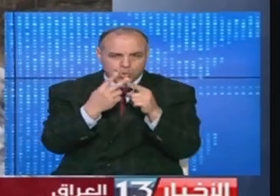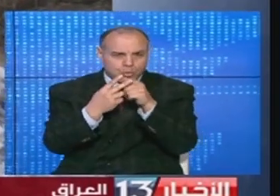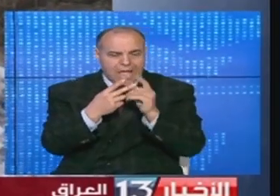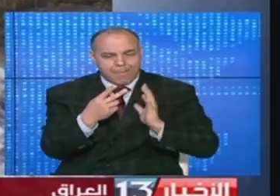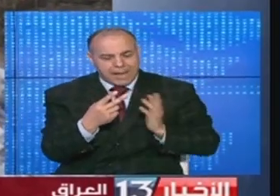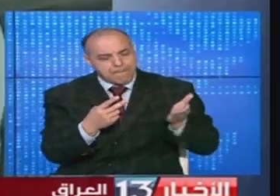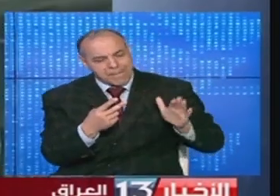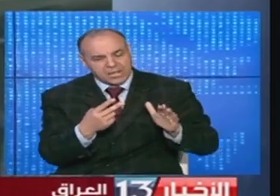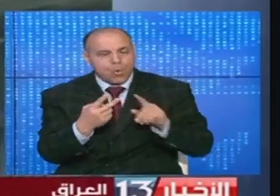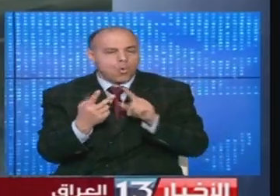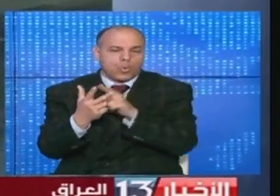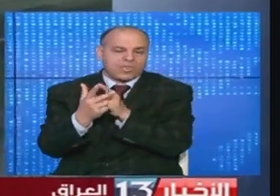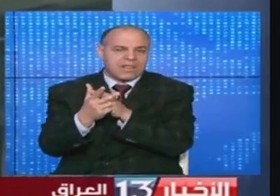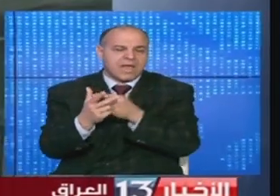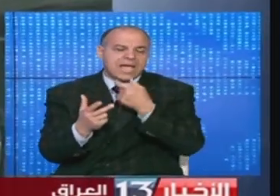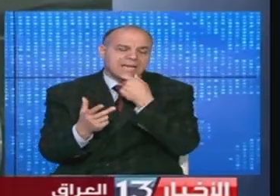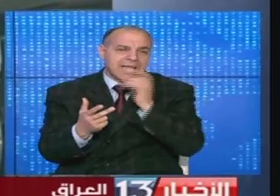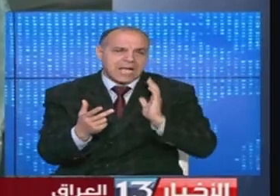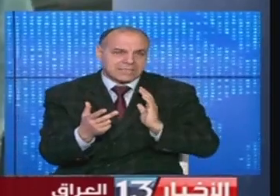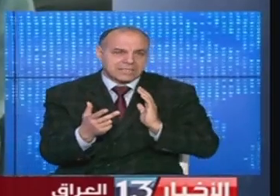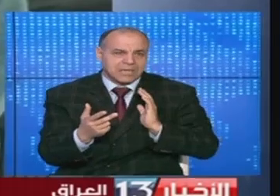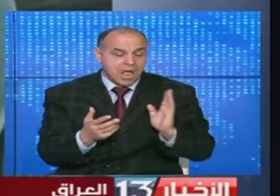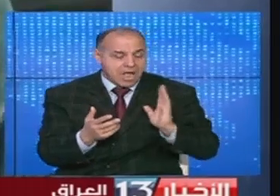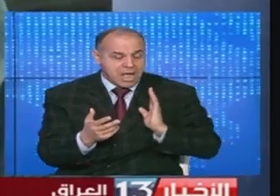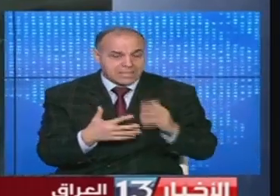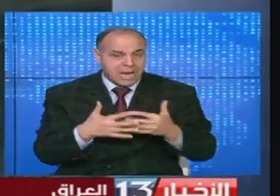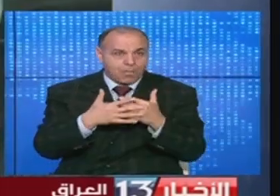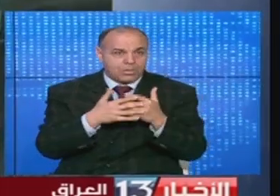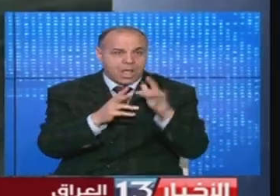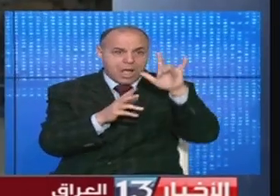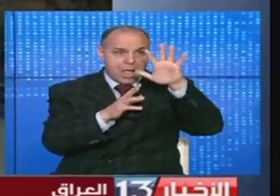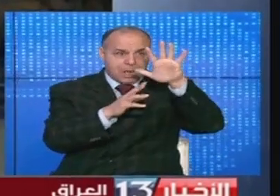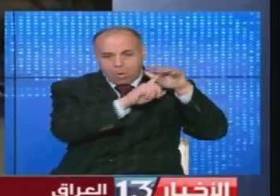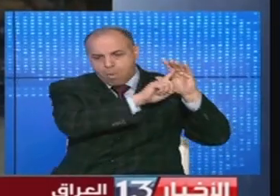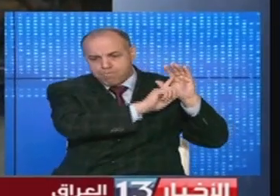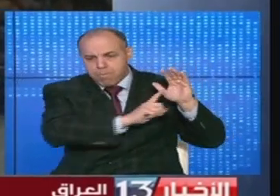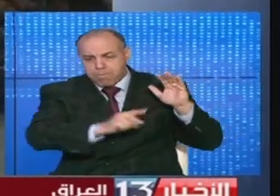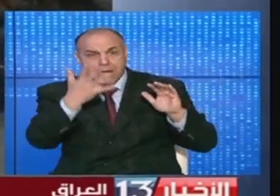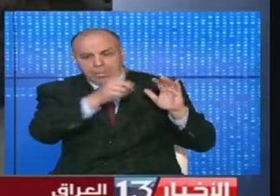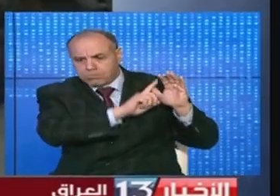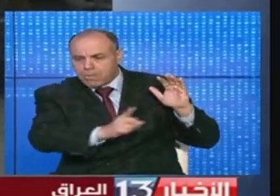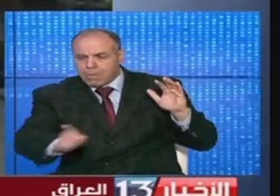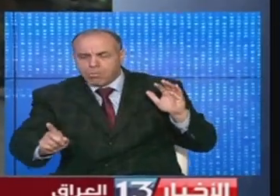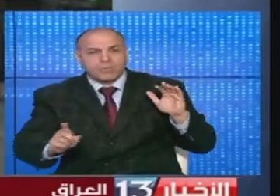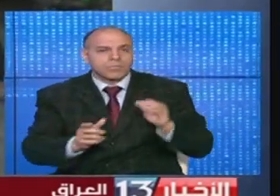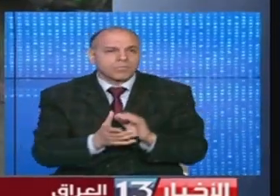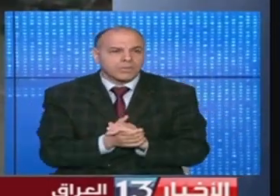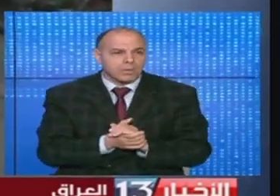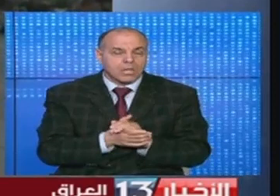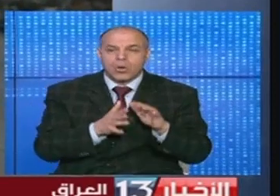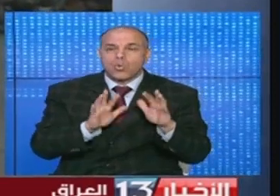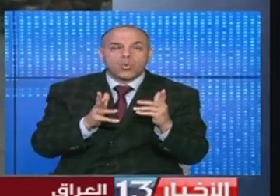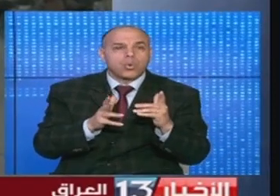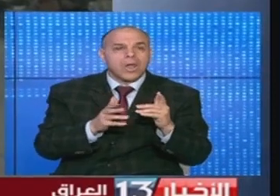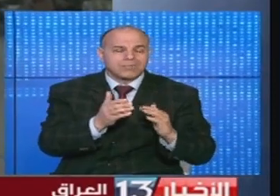واخر بريطاني وقد ردت القوات الامريكيه بخمسه ضربات استهدفت مواقع تخزين الاسلحه تستخدمها